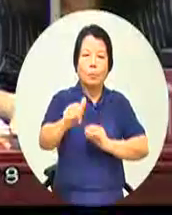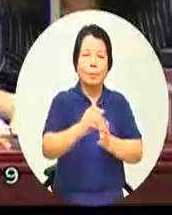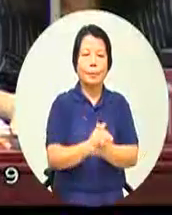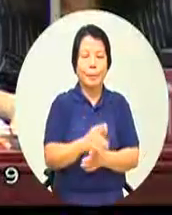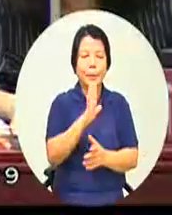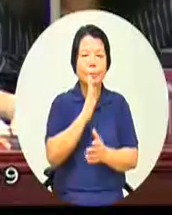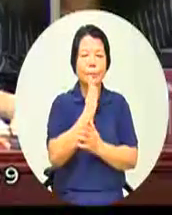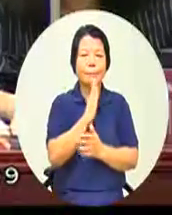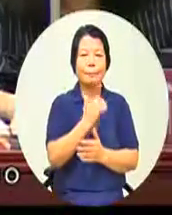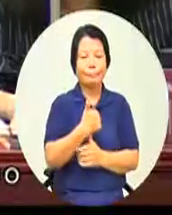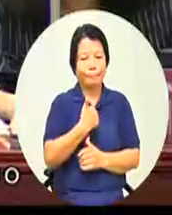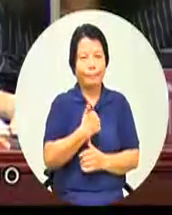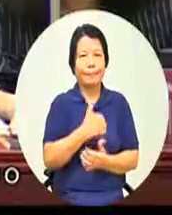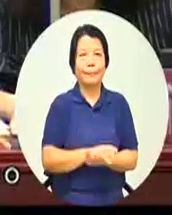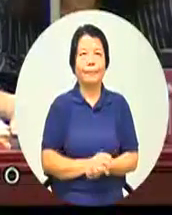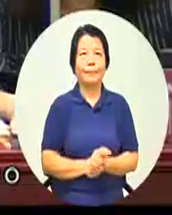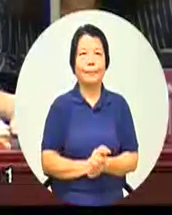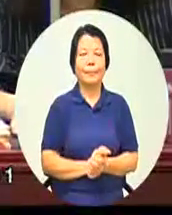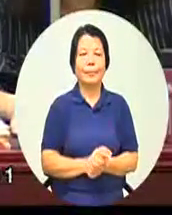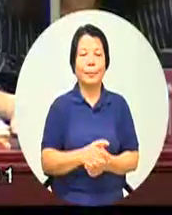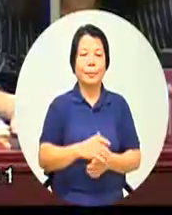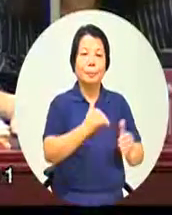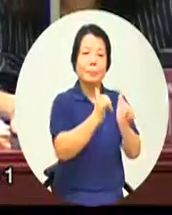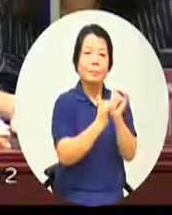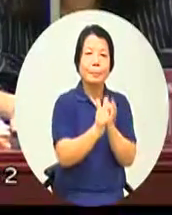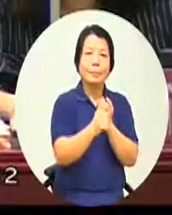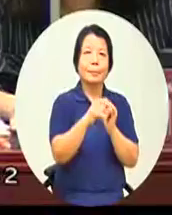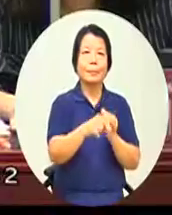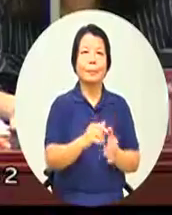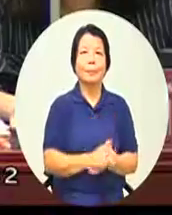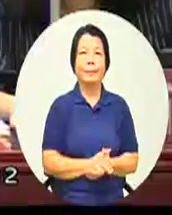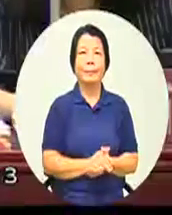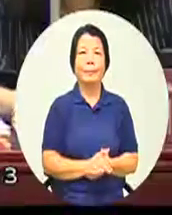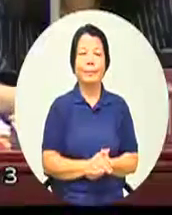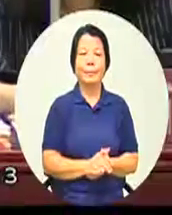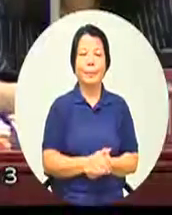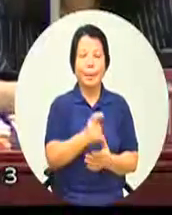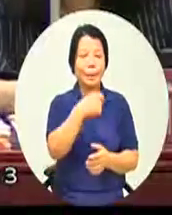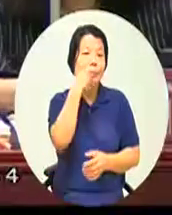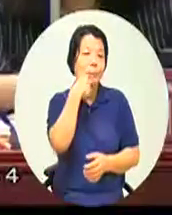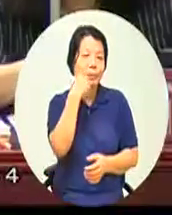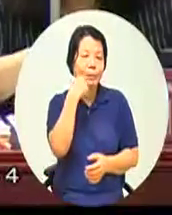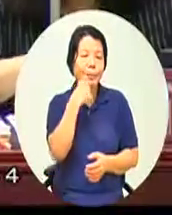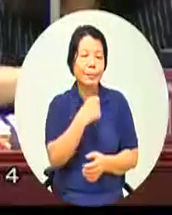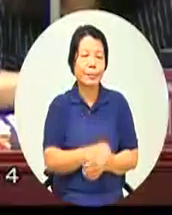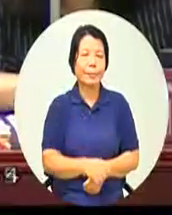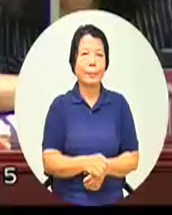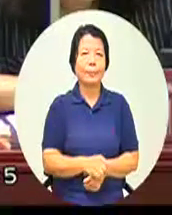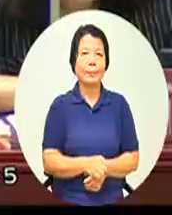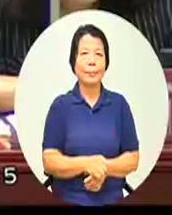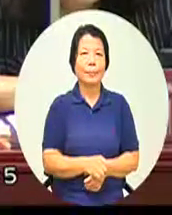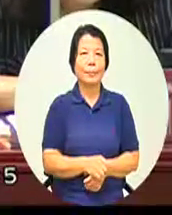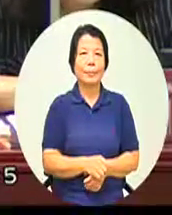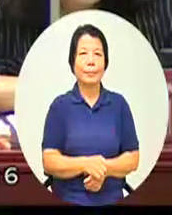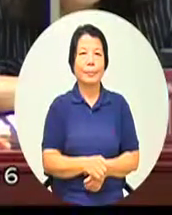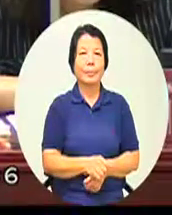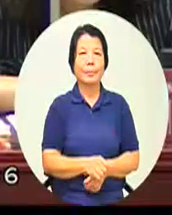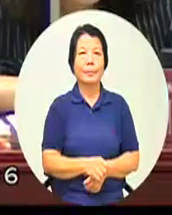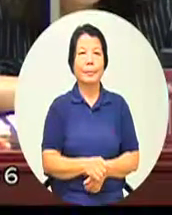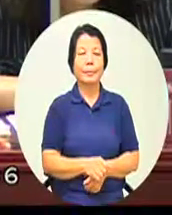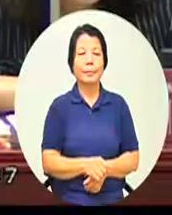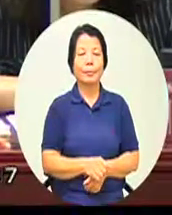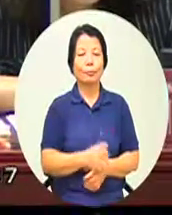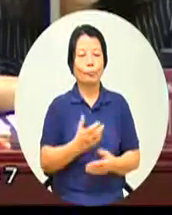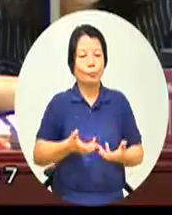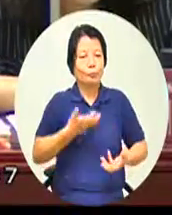应该说一个民间的爱好，对铁道的爱好者，可以这么的热